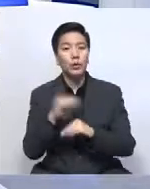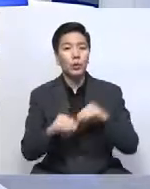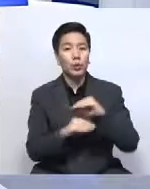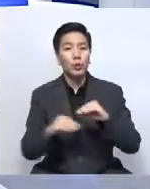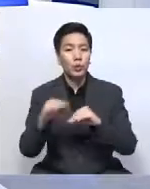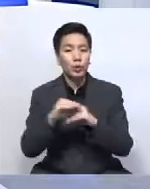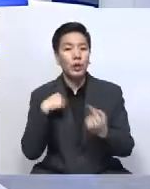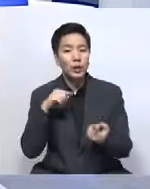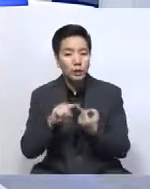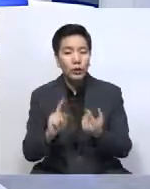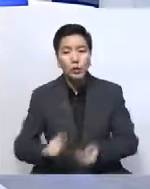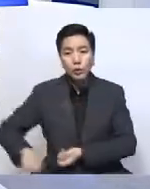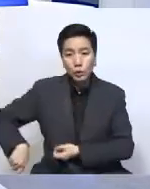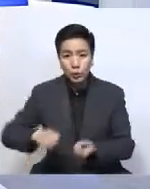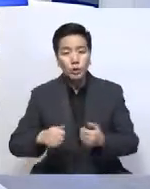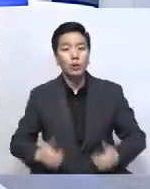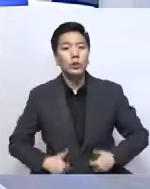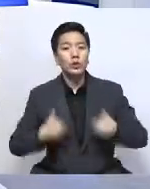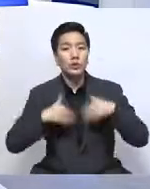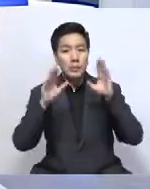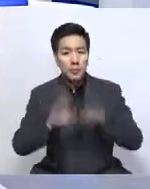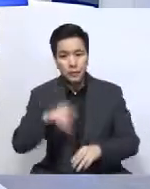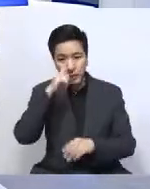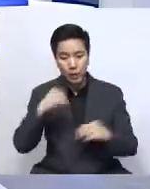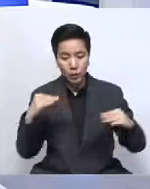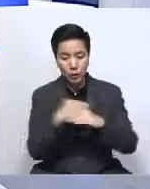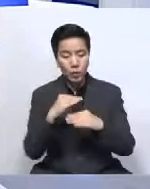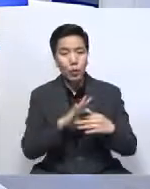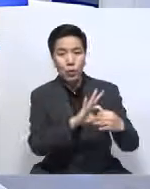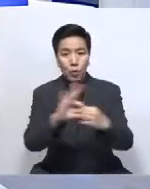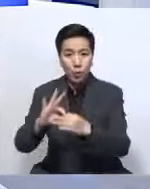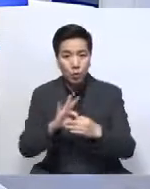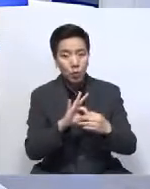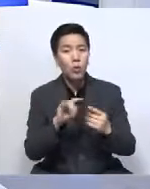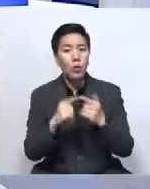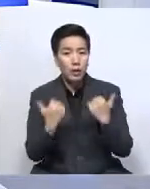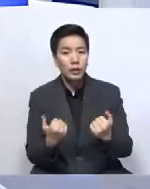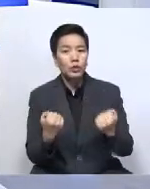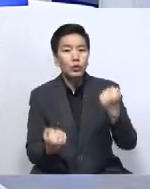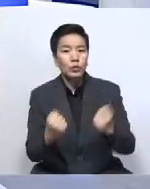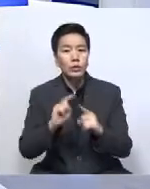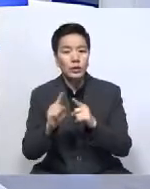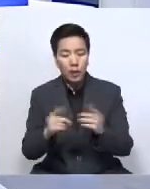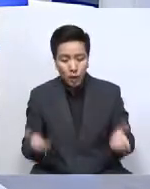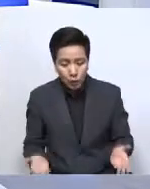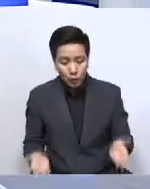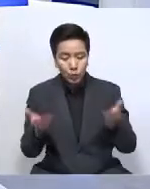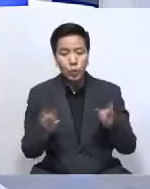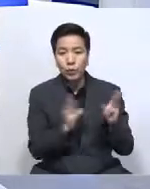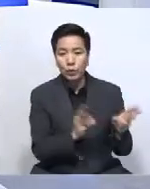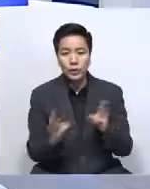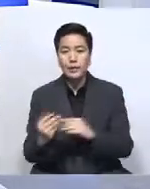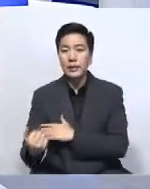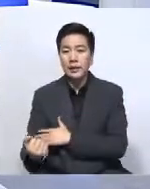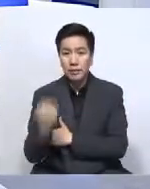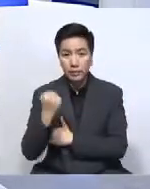การขึ้นมานะคะชื่อว่าสงกรานต์วิถีไทยคมนาคมห่วงใยปลอดภัยทุกการเดินทางเป็นการยกระดับทุกมาตรการ